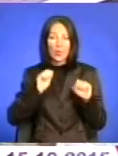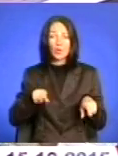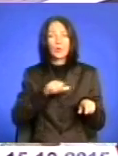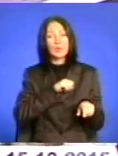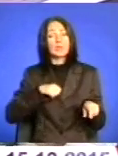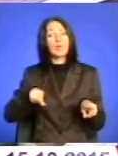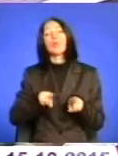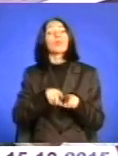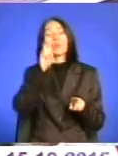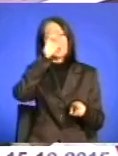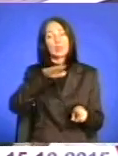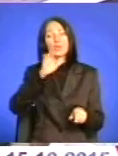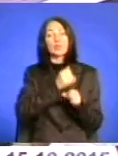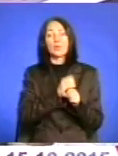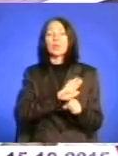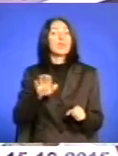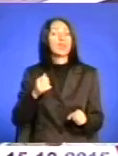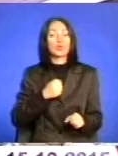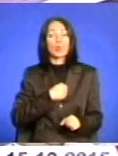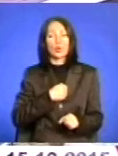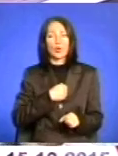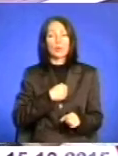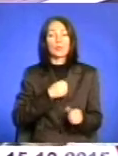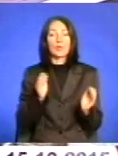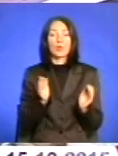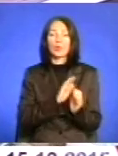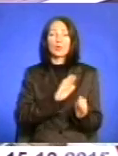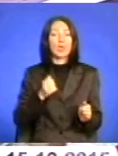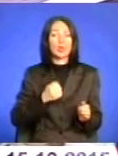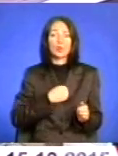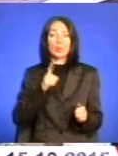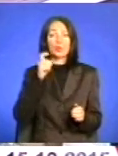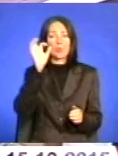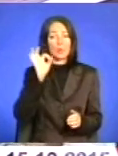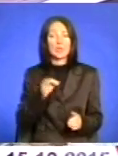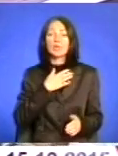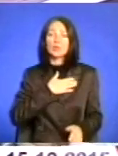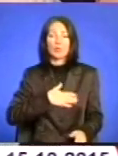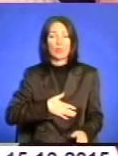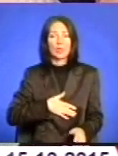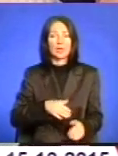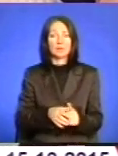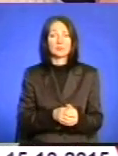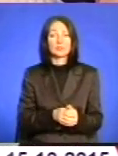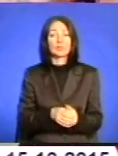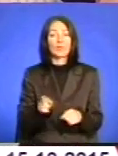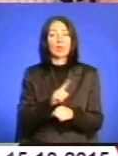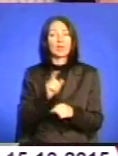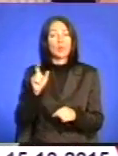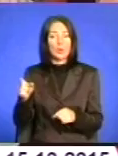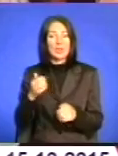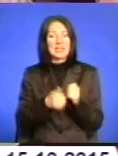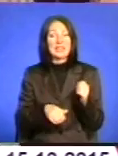зробити. Не шкодую. Коротко, не шкодую на 100%, задоволені. Тернополянок